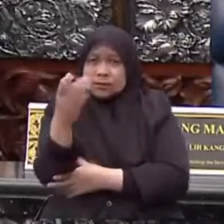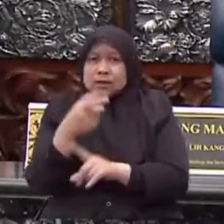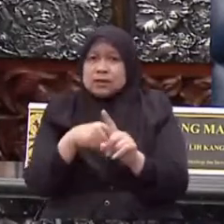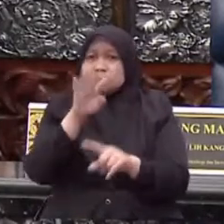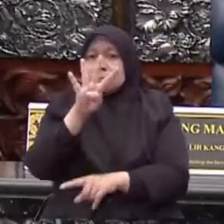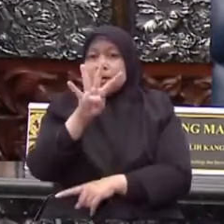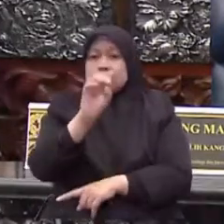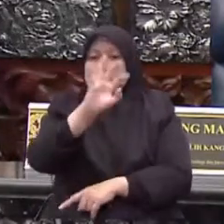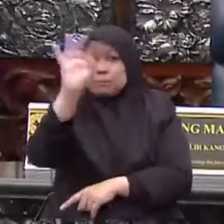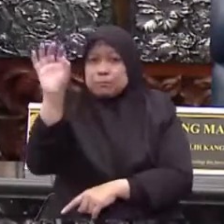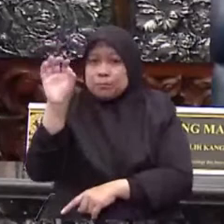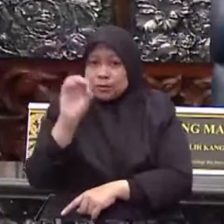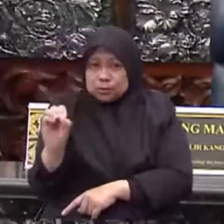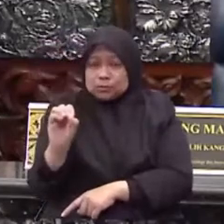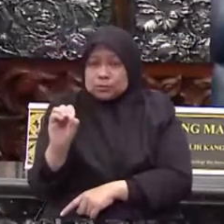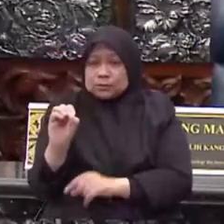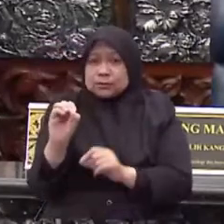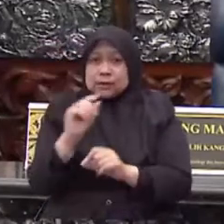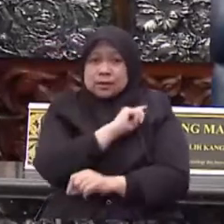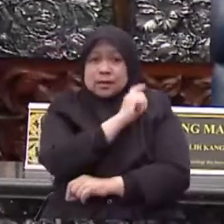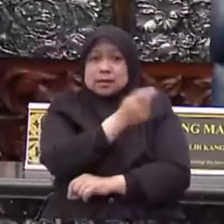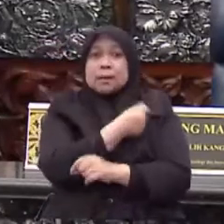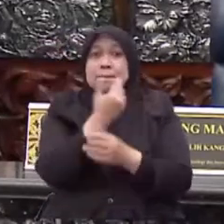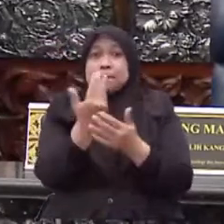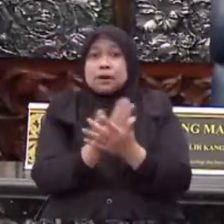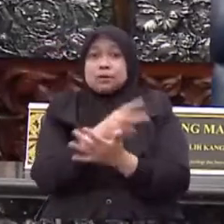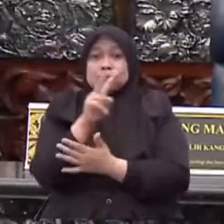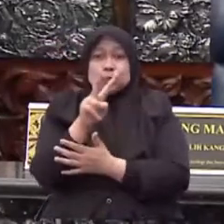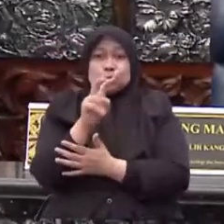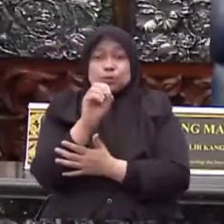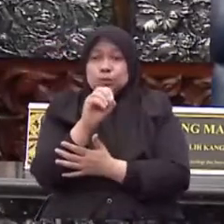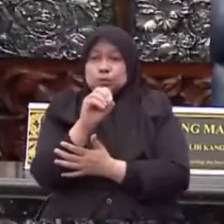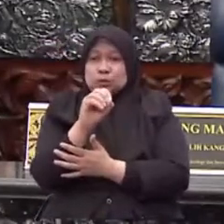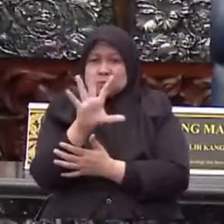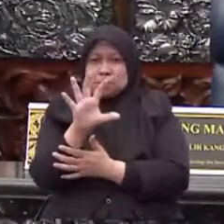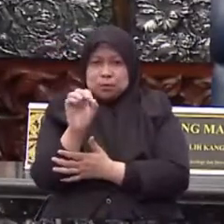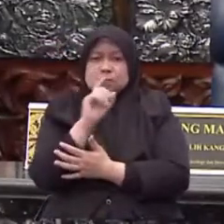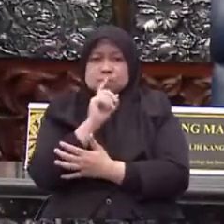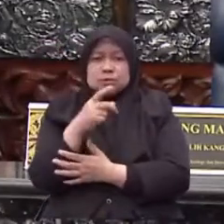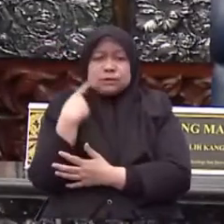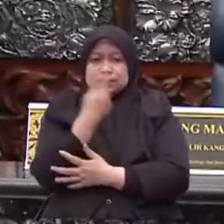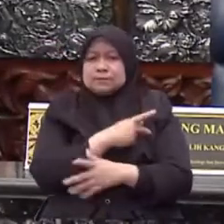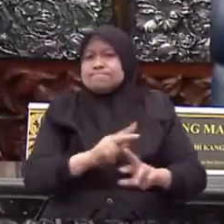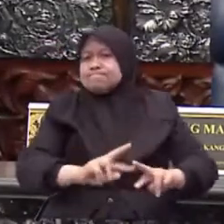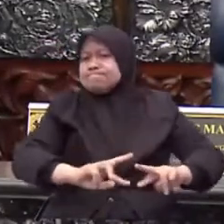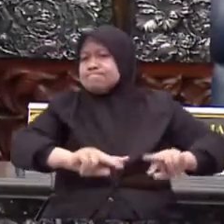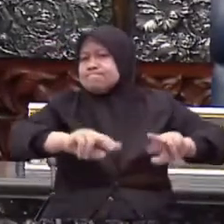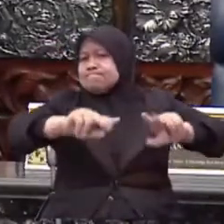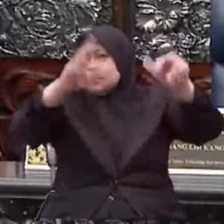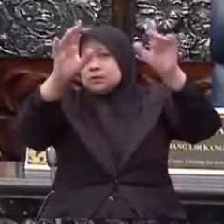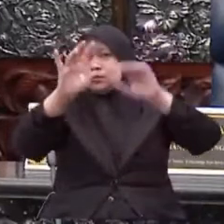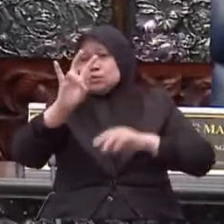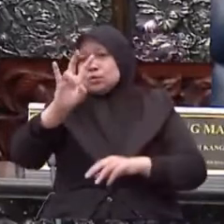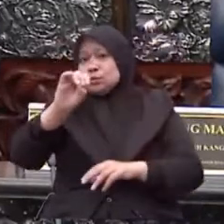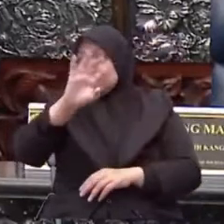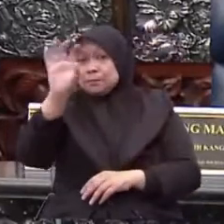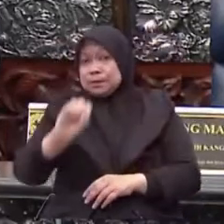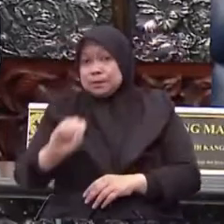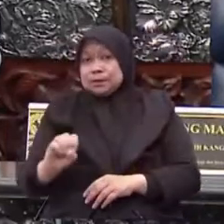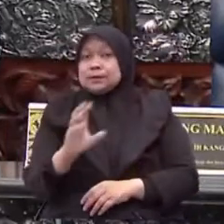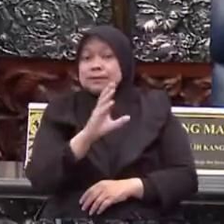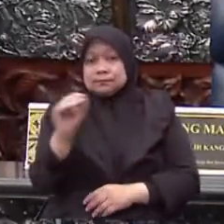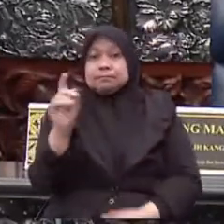daripada 40 peratus tenaga boleh baru sasaran kita pada 250 sebelum ini kita sudah tingkatkan kepada 70 peratus